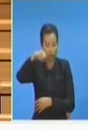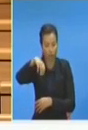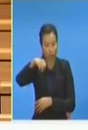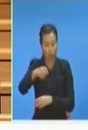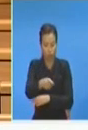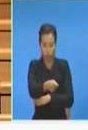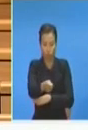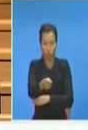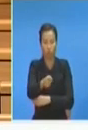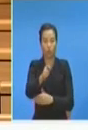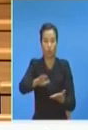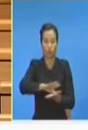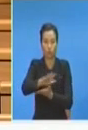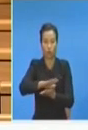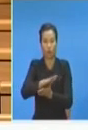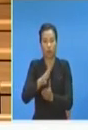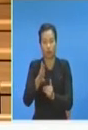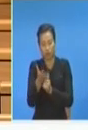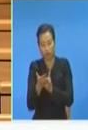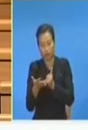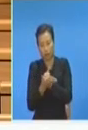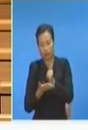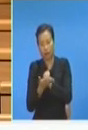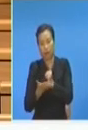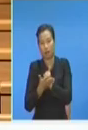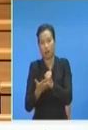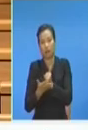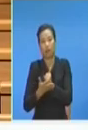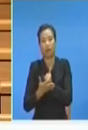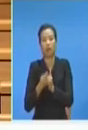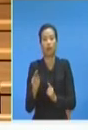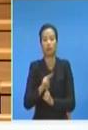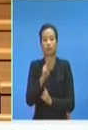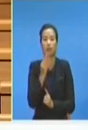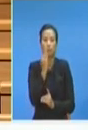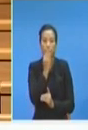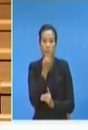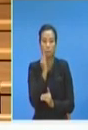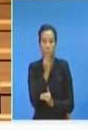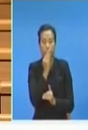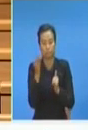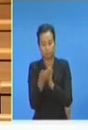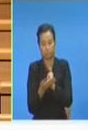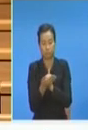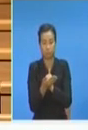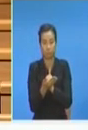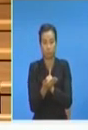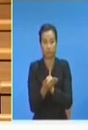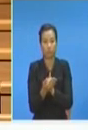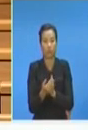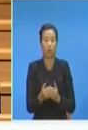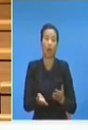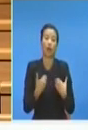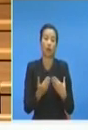ไม่ต้องล้างจานล้างอึอย่างเดียวเอาคุณบอกคุณเช็ดด้วยทิชชู่คุณไม่อาบน้ำ